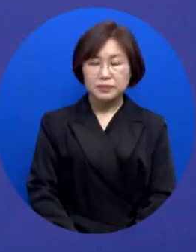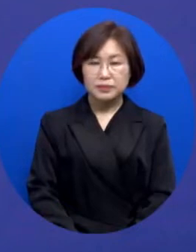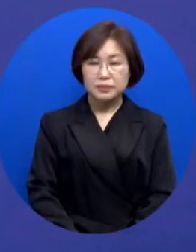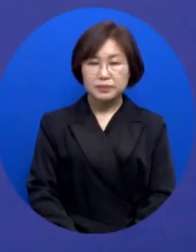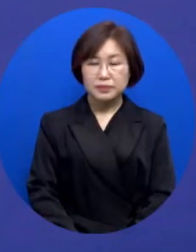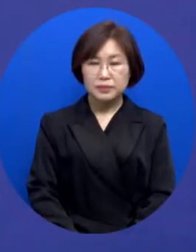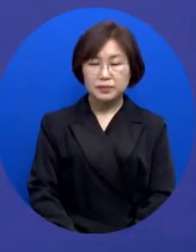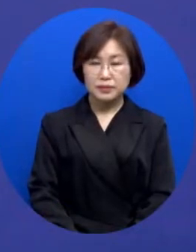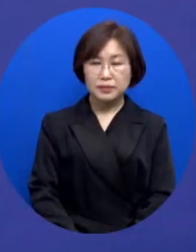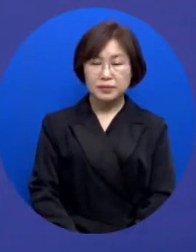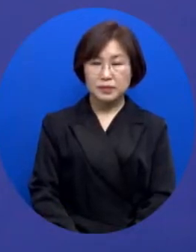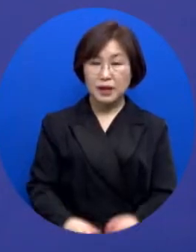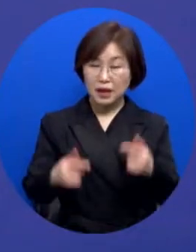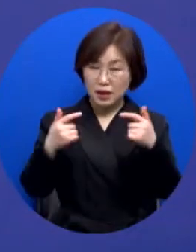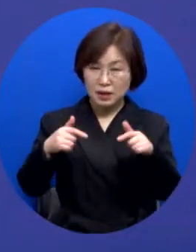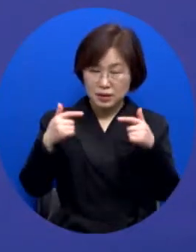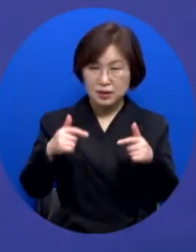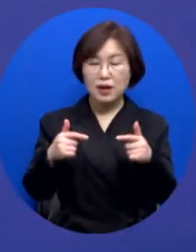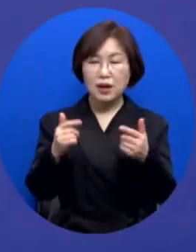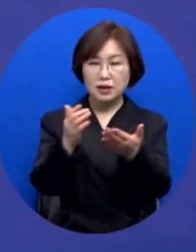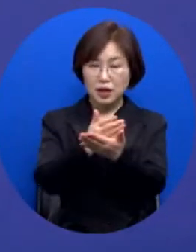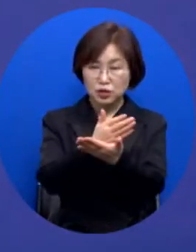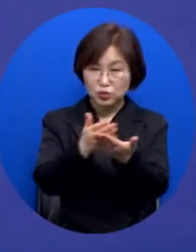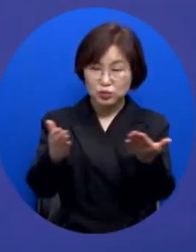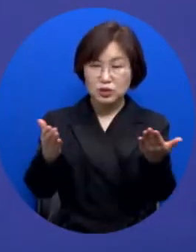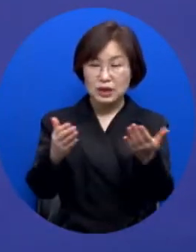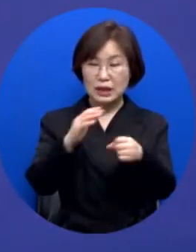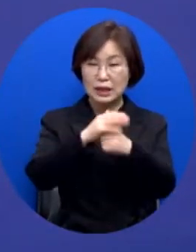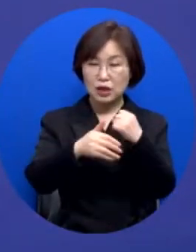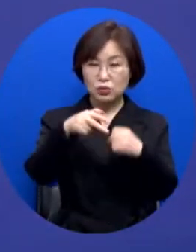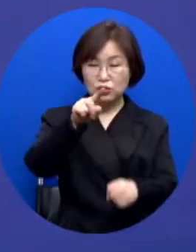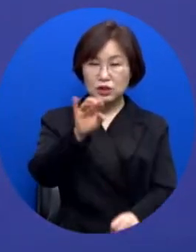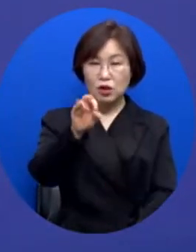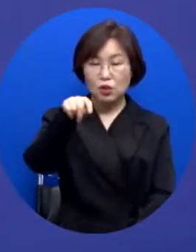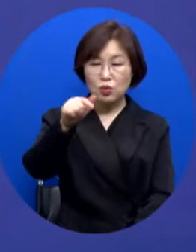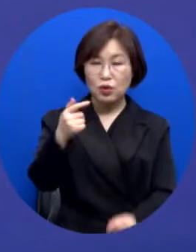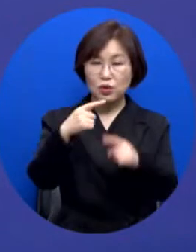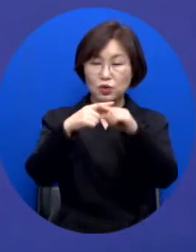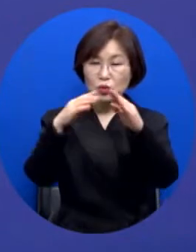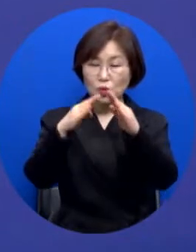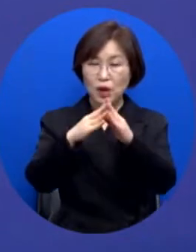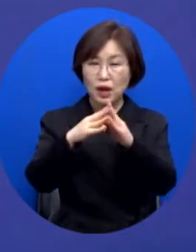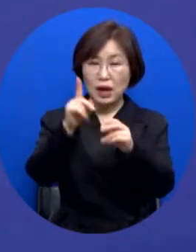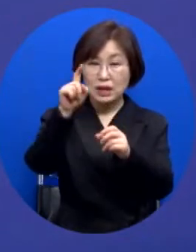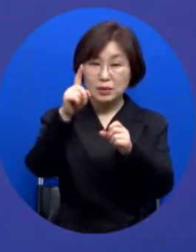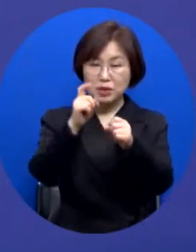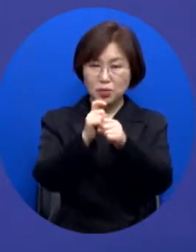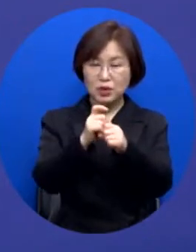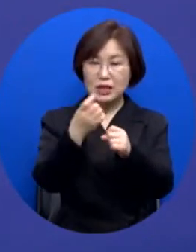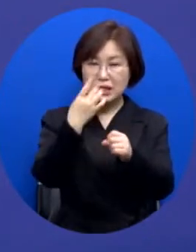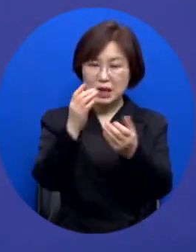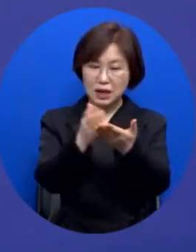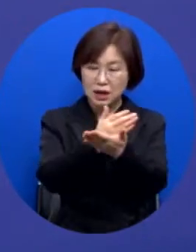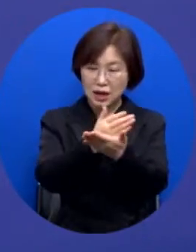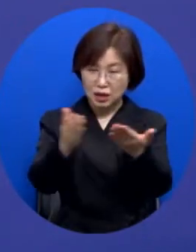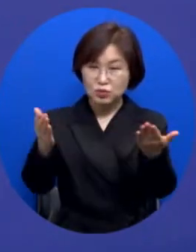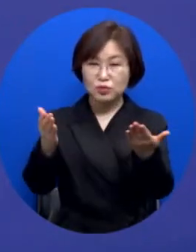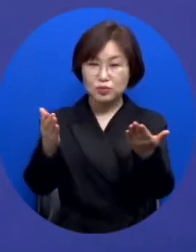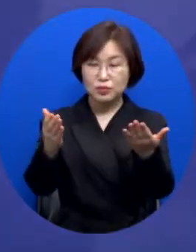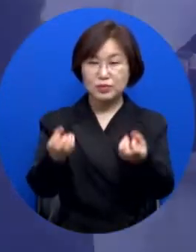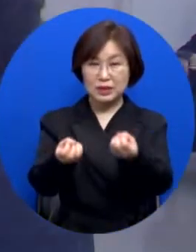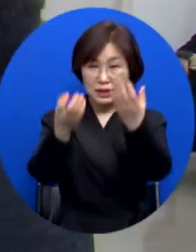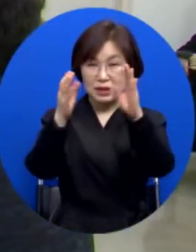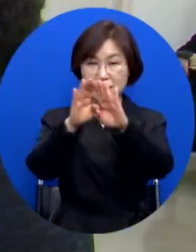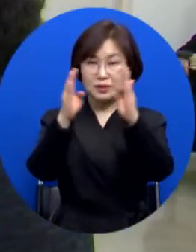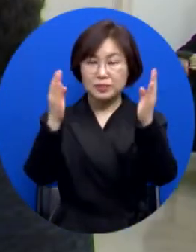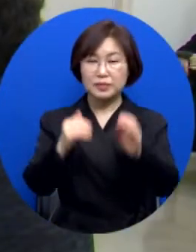매년 어려운 이웃을 위해 나눔을 베풀어 온 대구 성황 교회가 11번째 사랑의 쌀 나눔 전달식 을 열었습니다